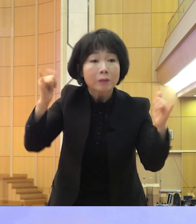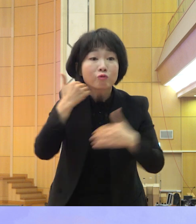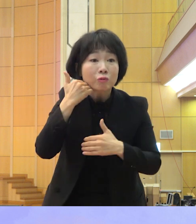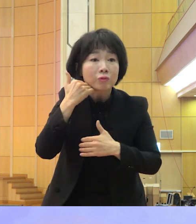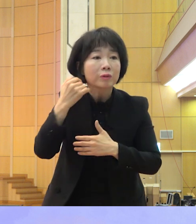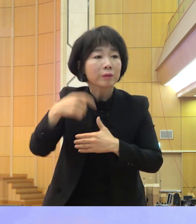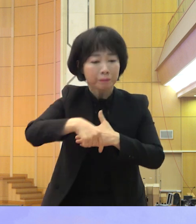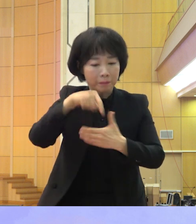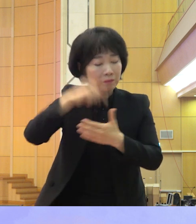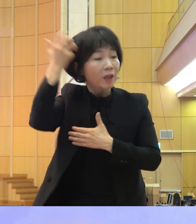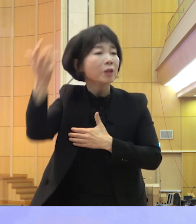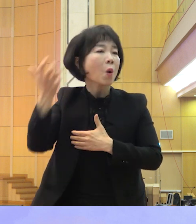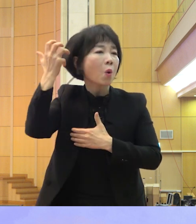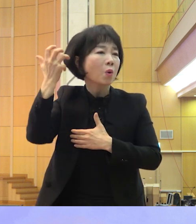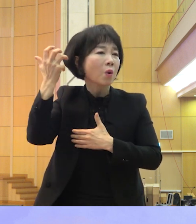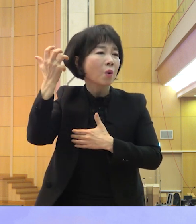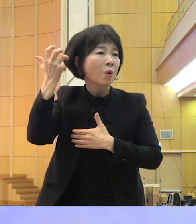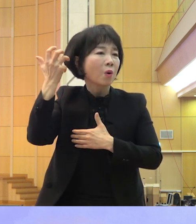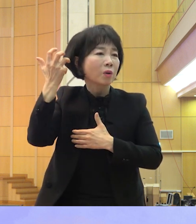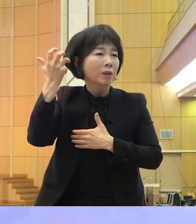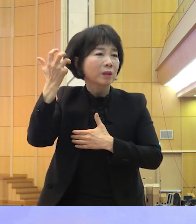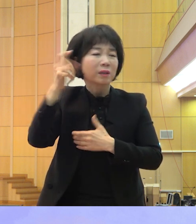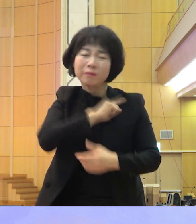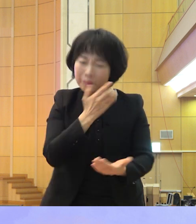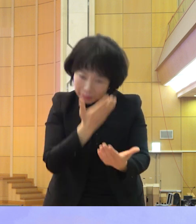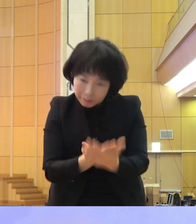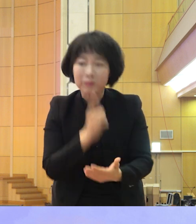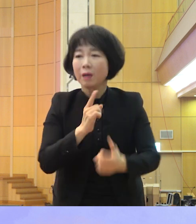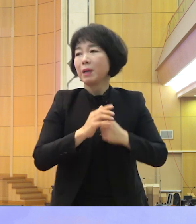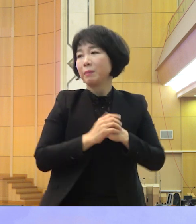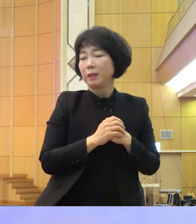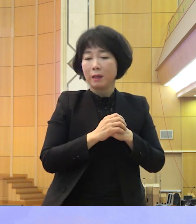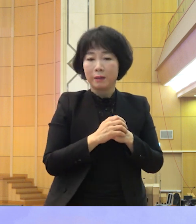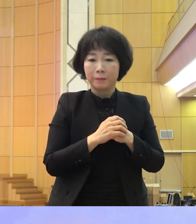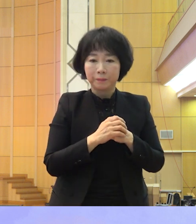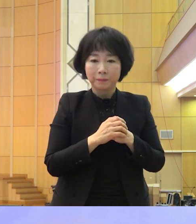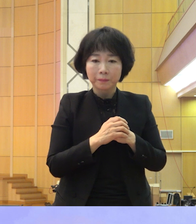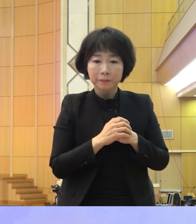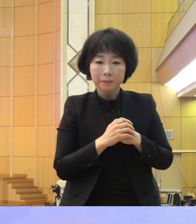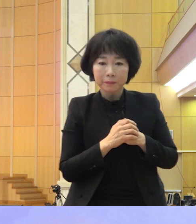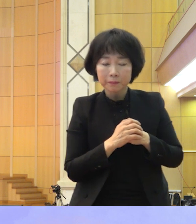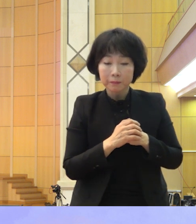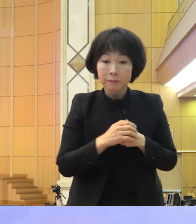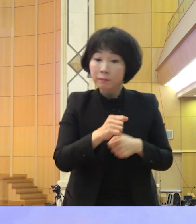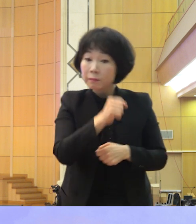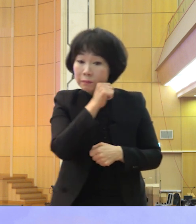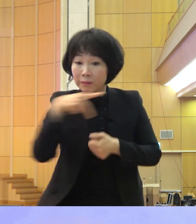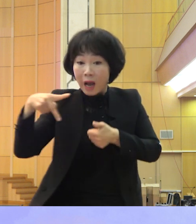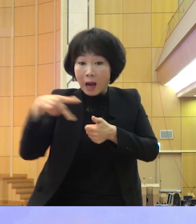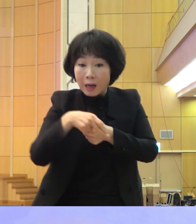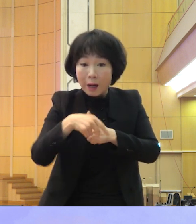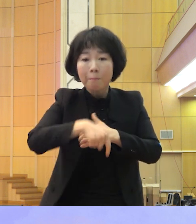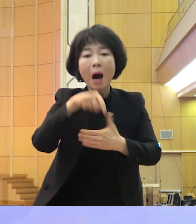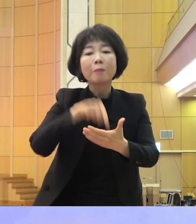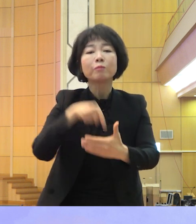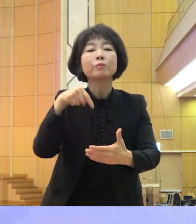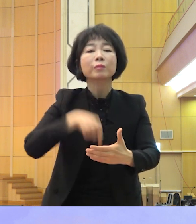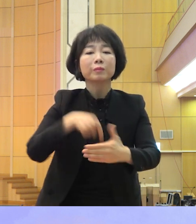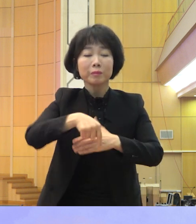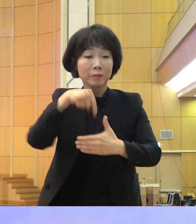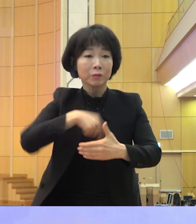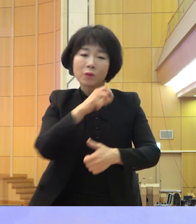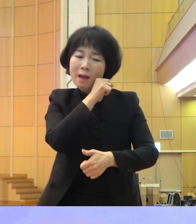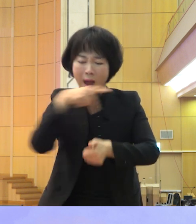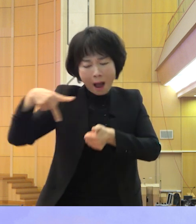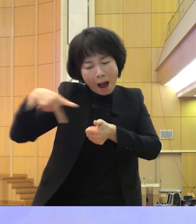되어야 된다, 그런 얘기입니다. 오직 이면적 유대인이며 할례는 마음의